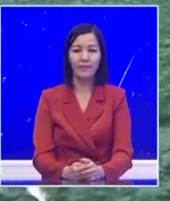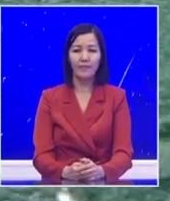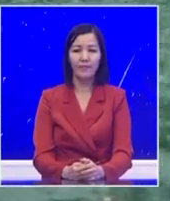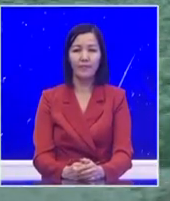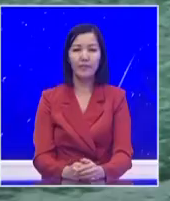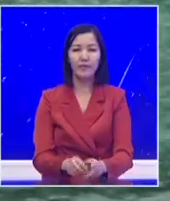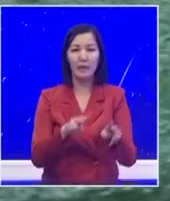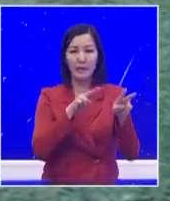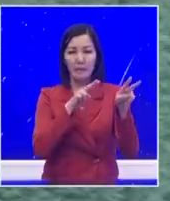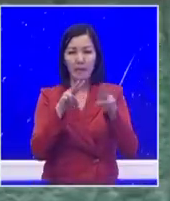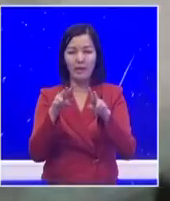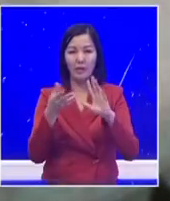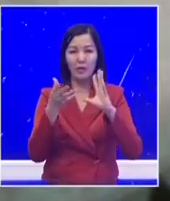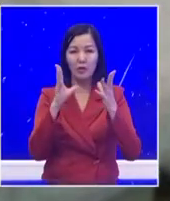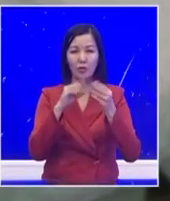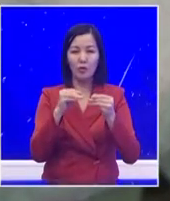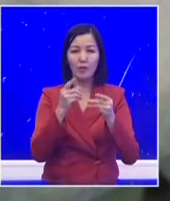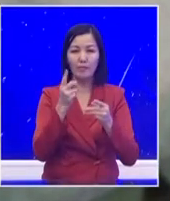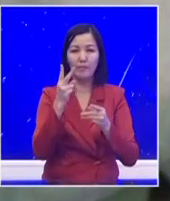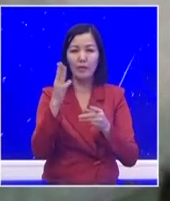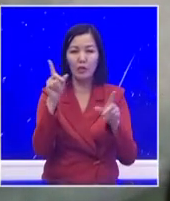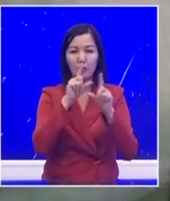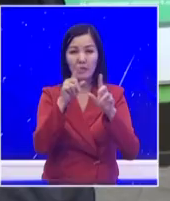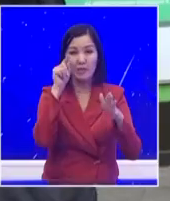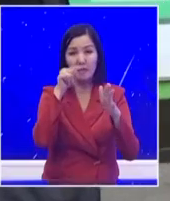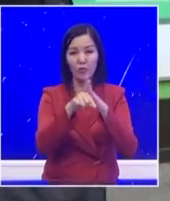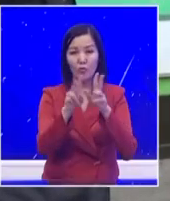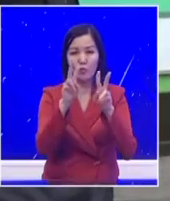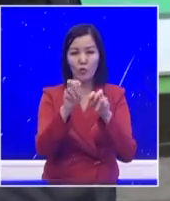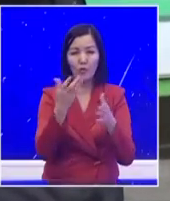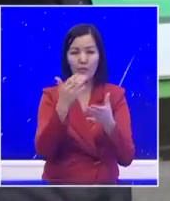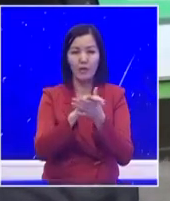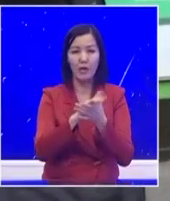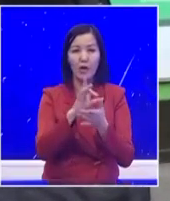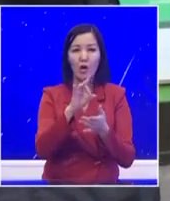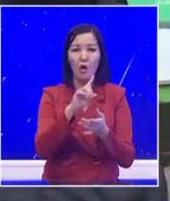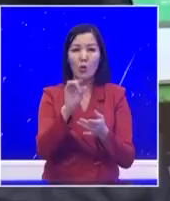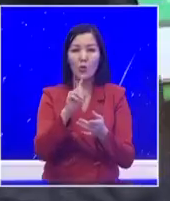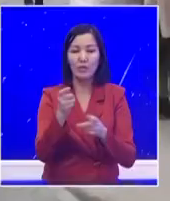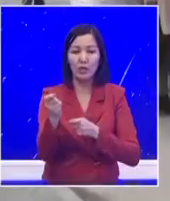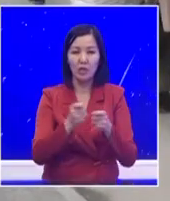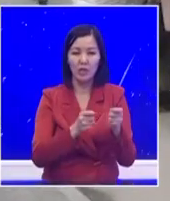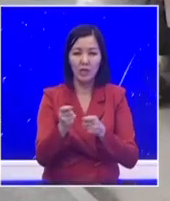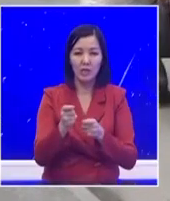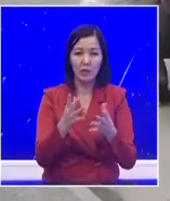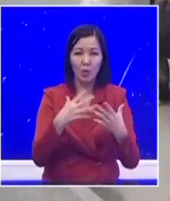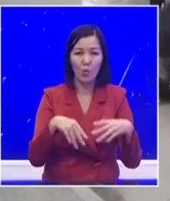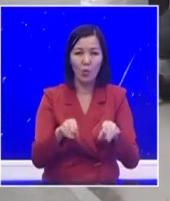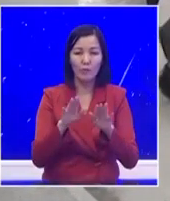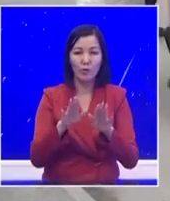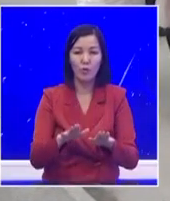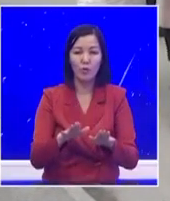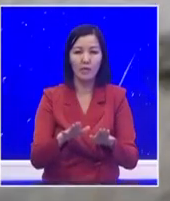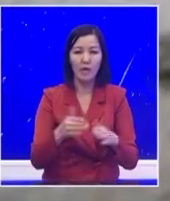Арнайы мониторинг тобы бірнеше нысанды аралап шықты. Қоғам белсендісі Розақ Жеркенованың айтуынша, қоғамдық орындарға,